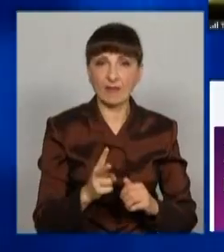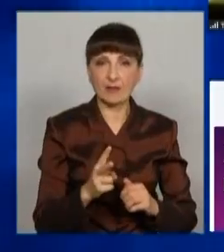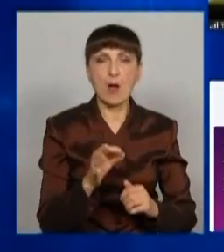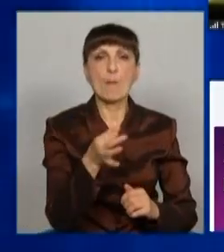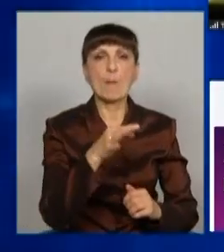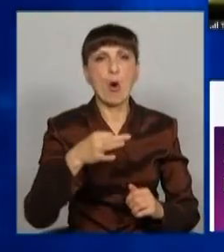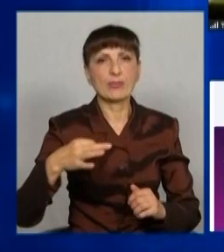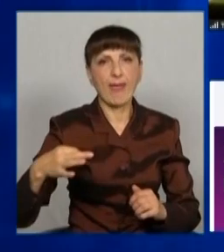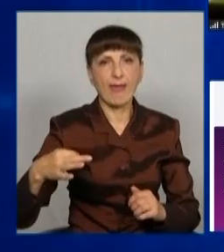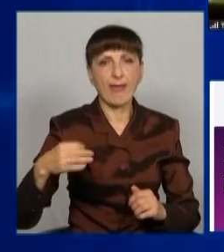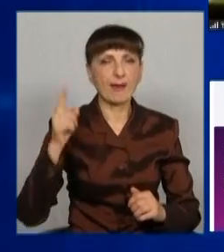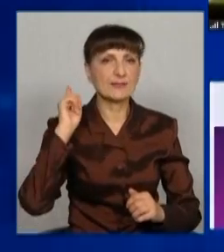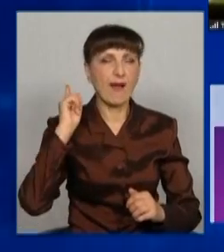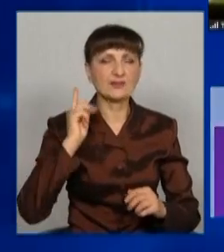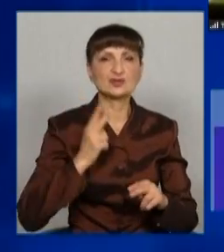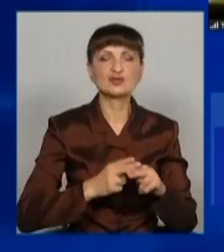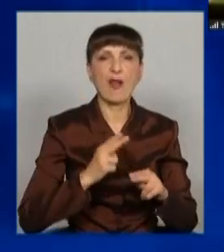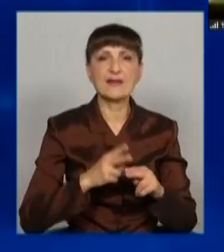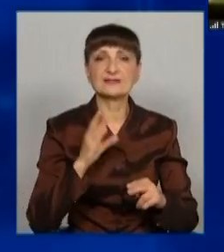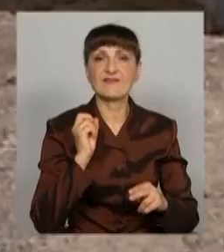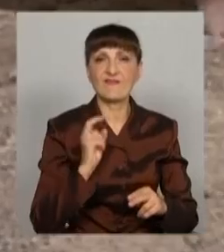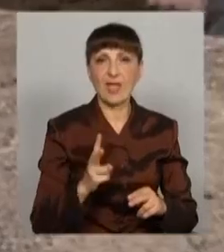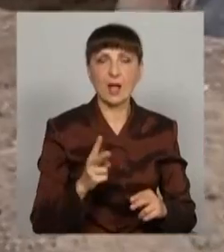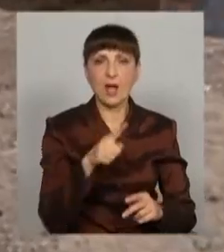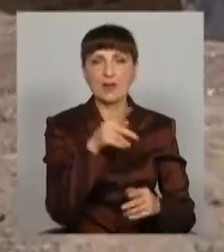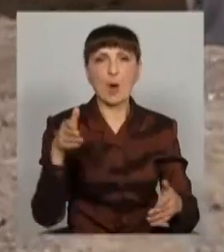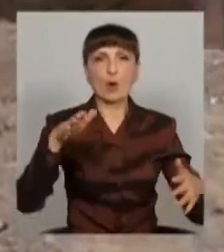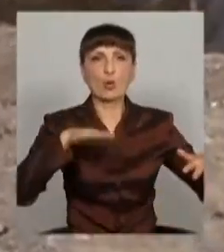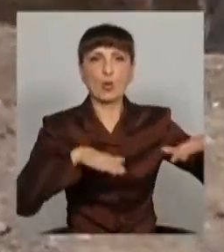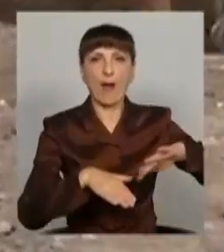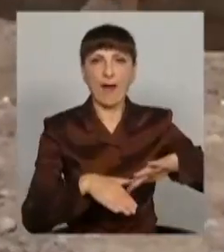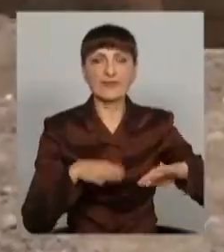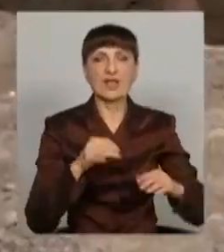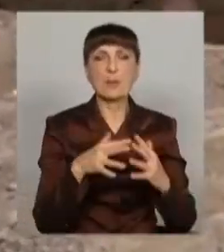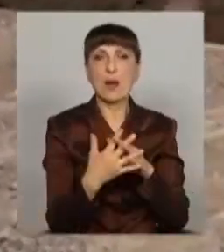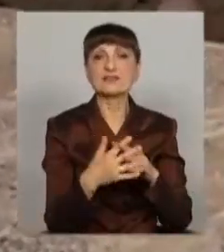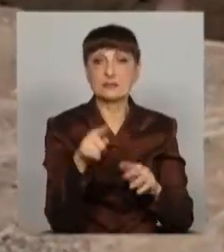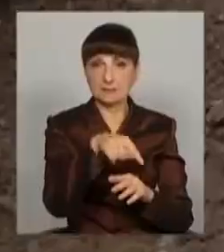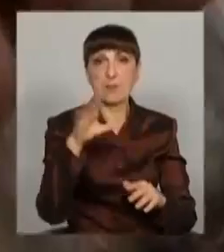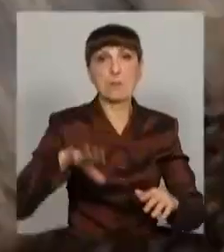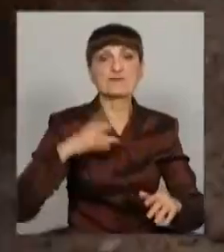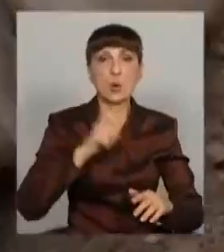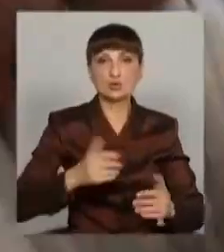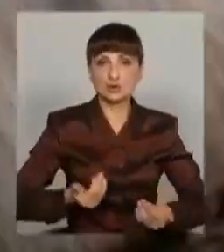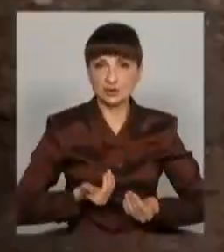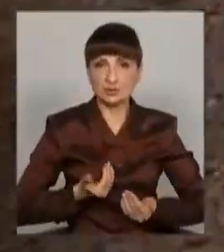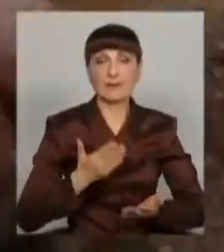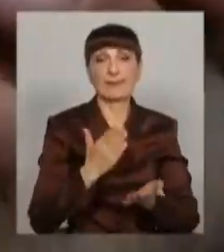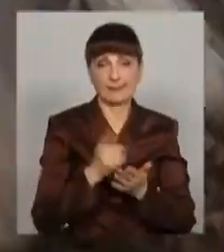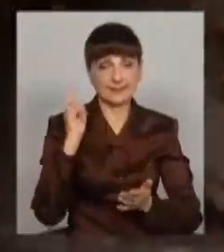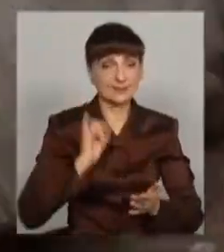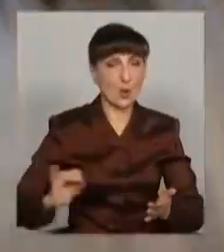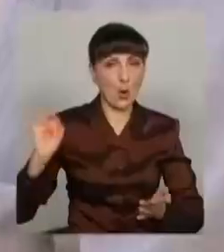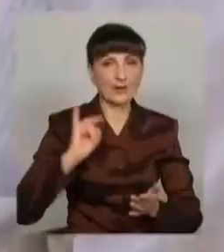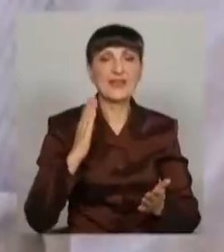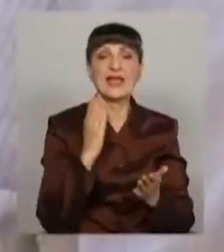пути утром железно века где кургану сейчас встречается города и поселения есть и есть городище